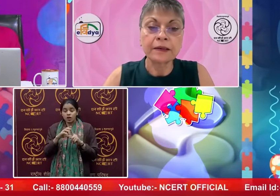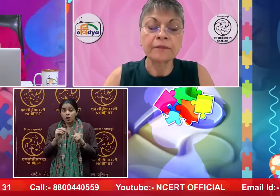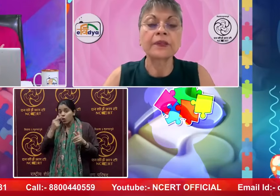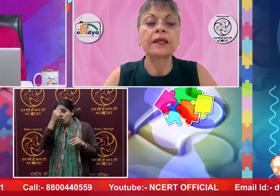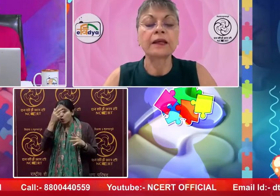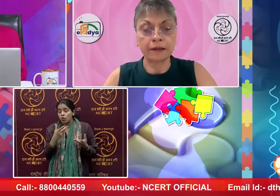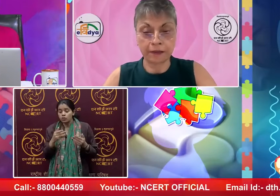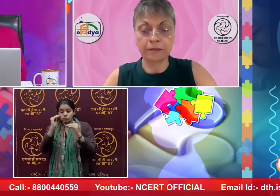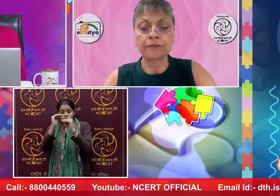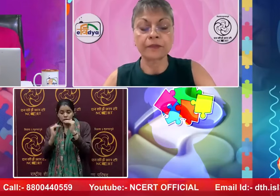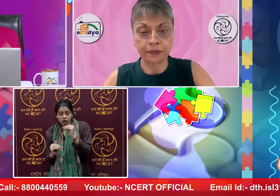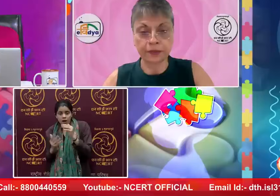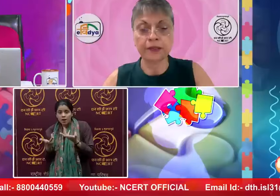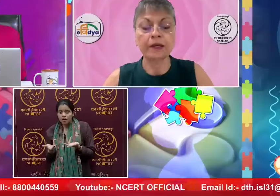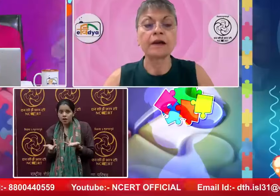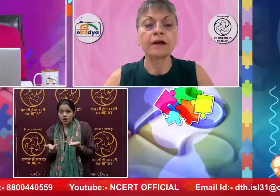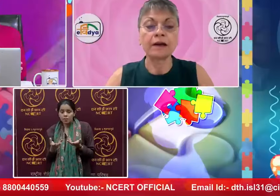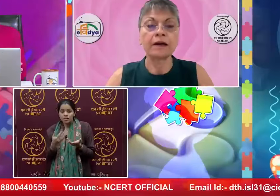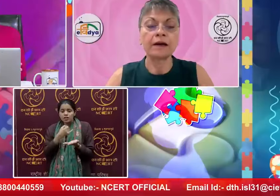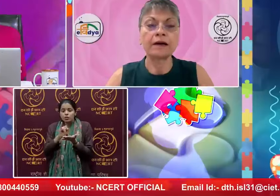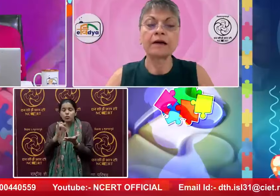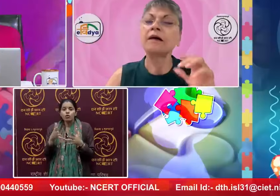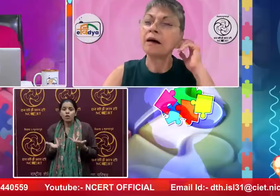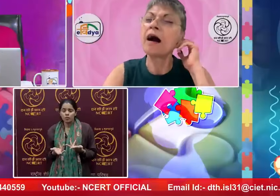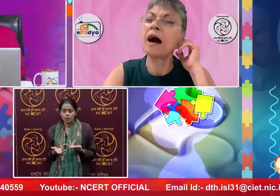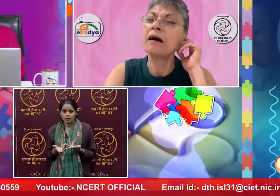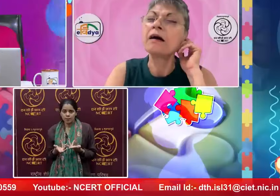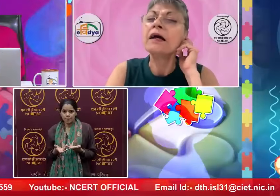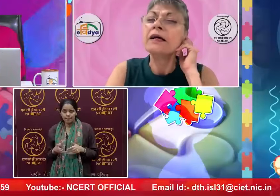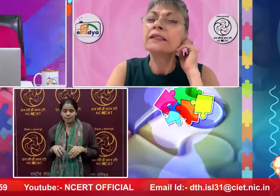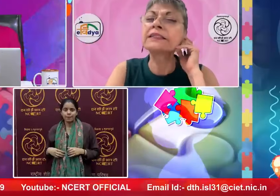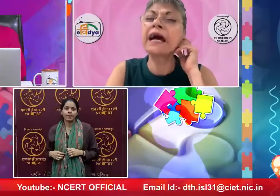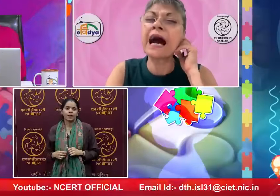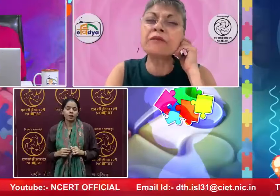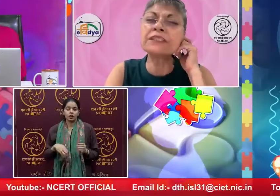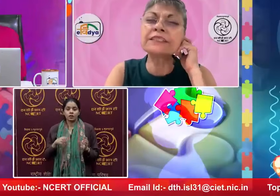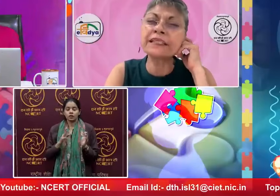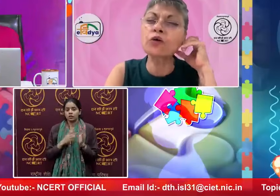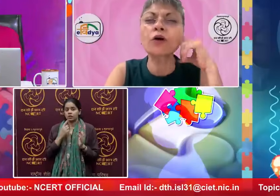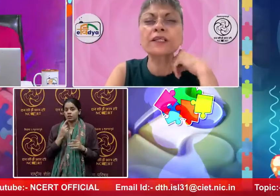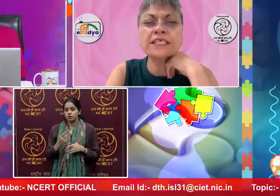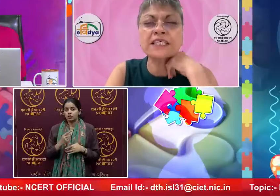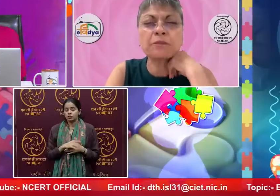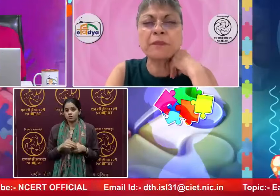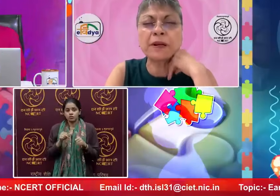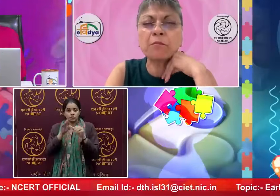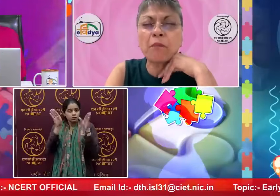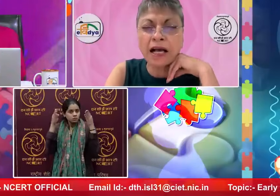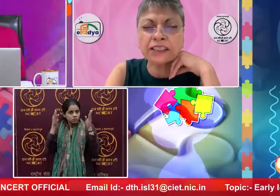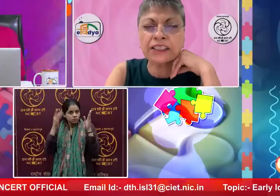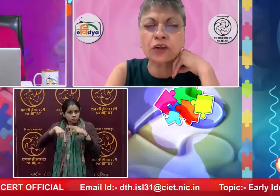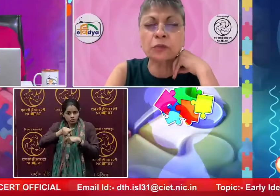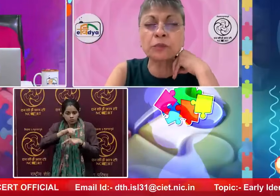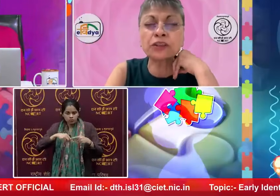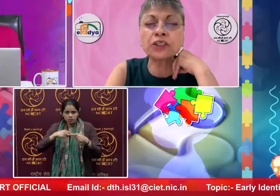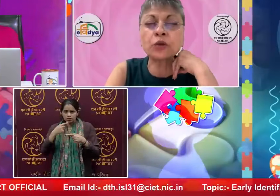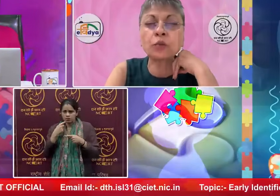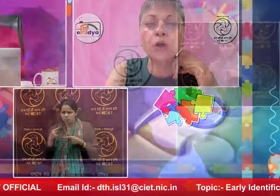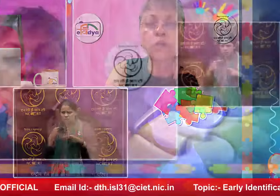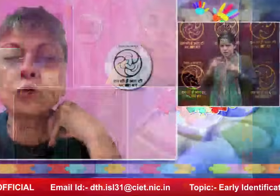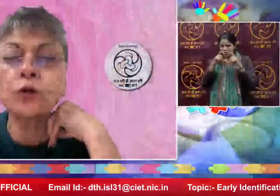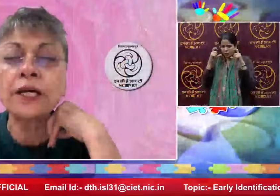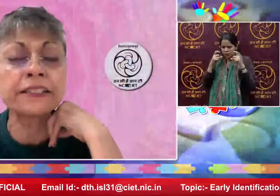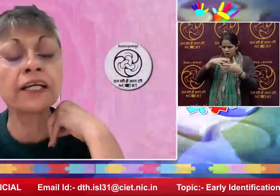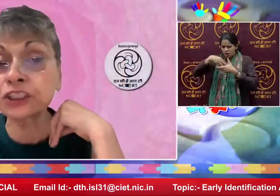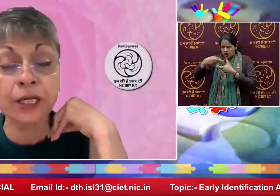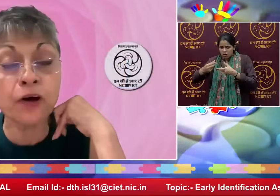कैसे reduce कर सकते हैं या इसको remove कर सकते हैं rather completely? See, I would say that autistic people mask not because they don't